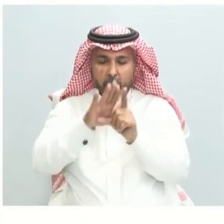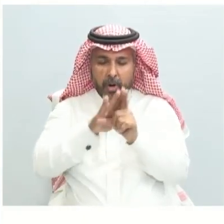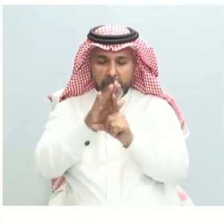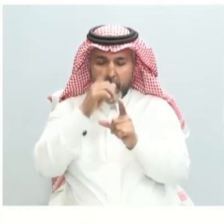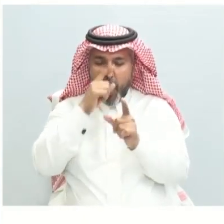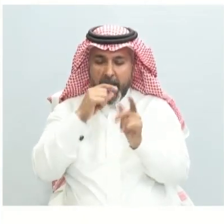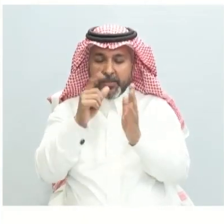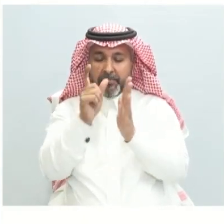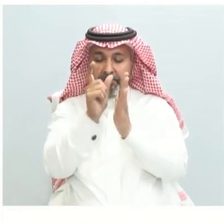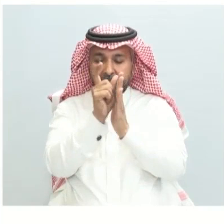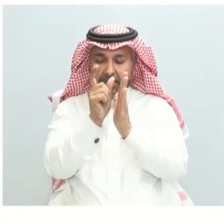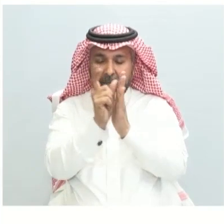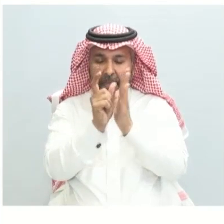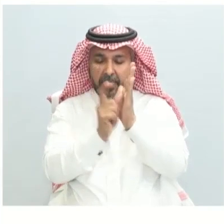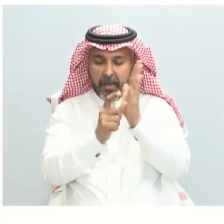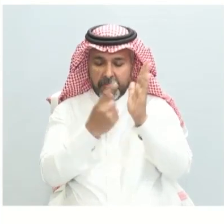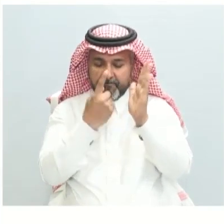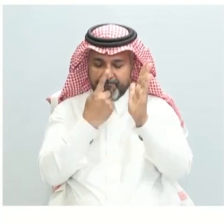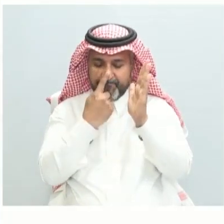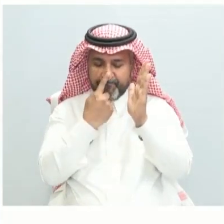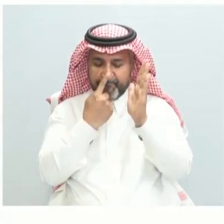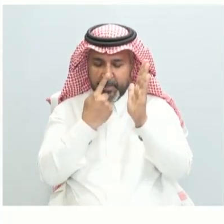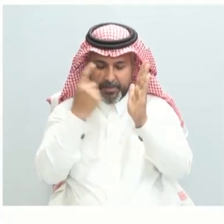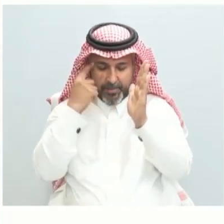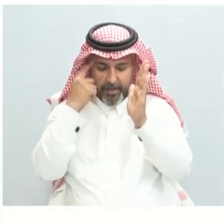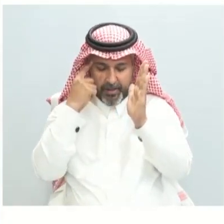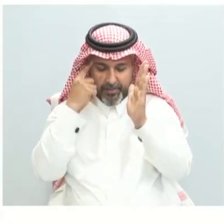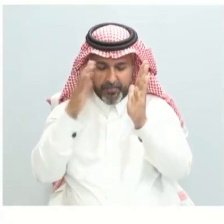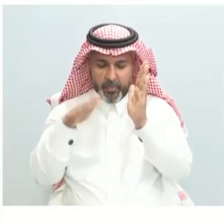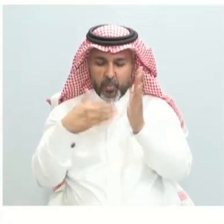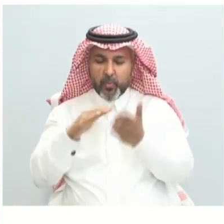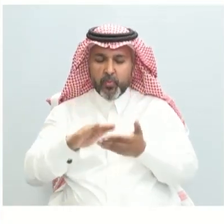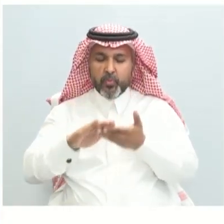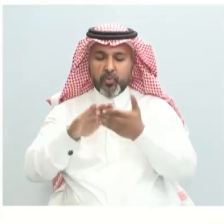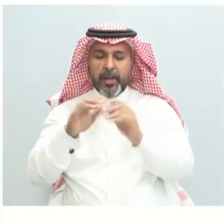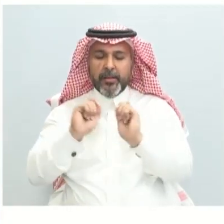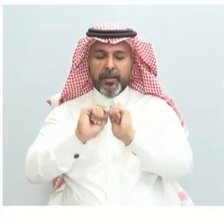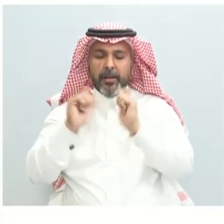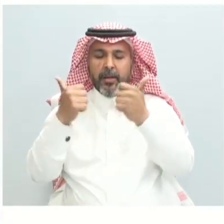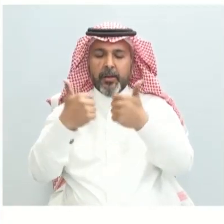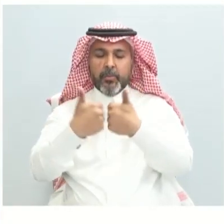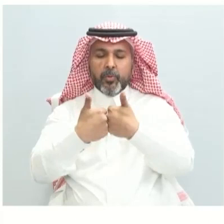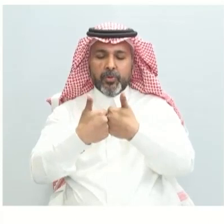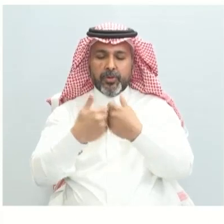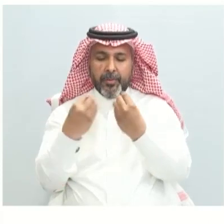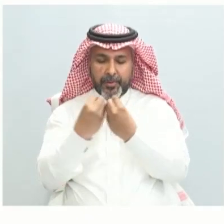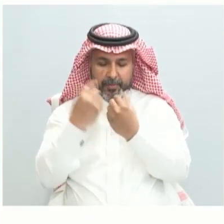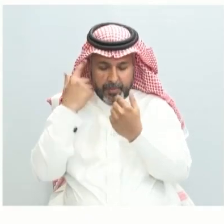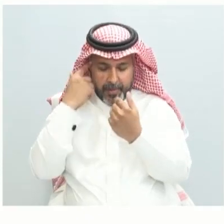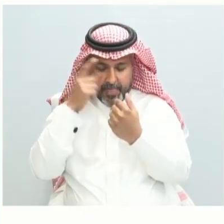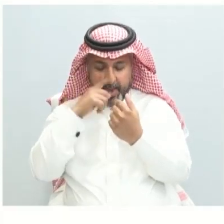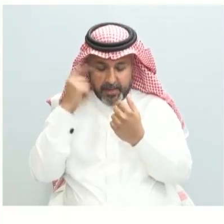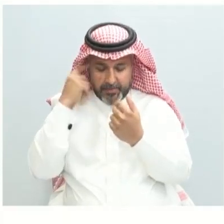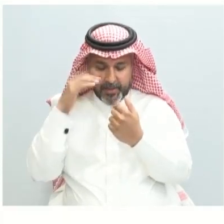النظام ويكون فاعلا في مجتمعه طواله سنوات حياته له حقوق